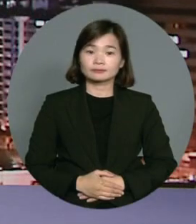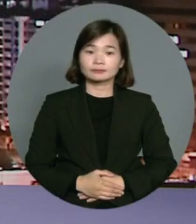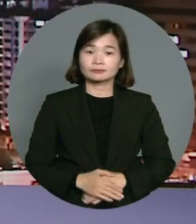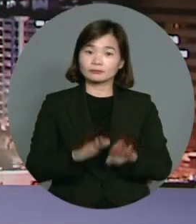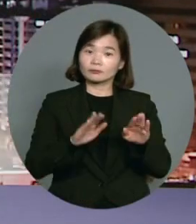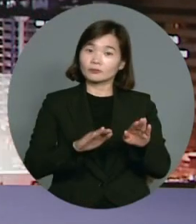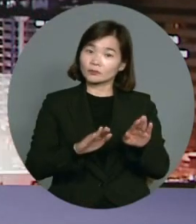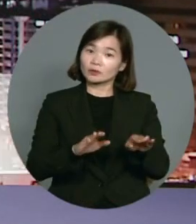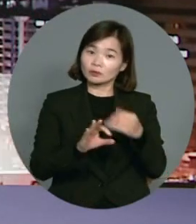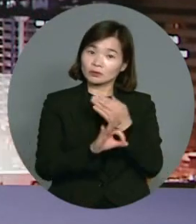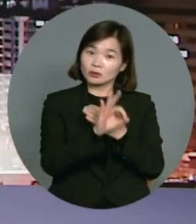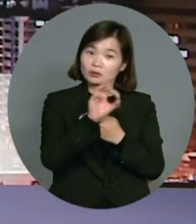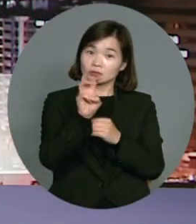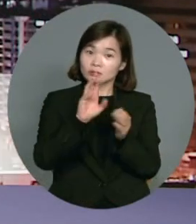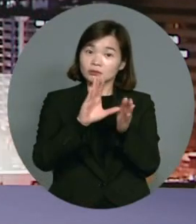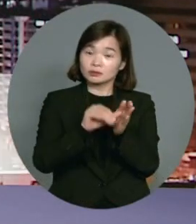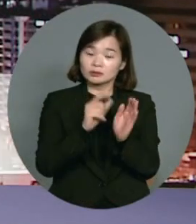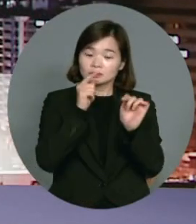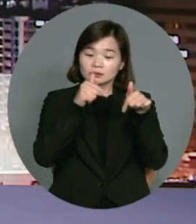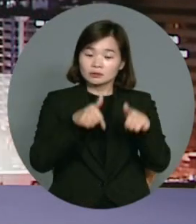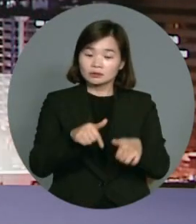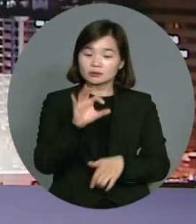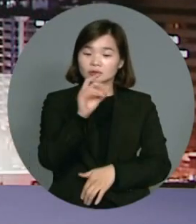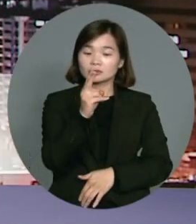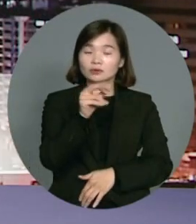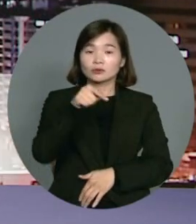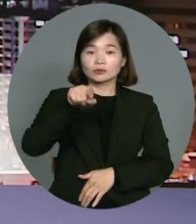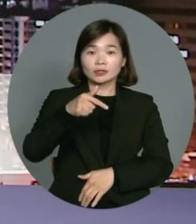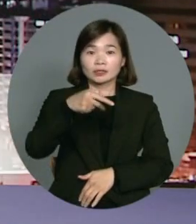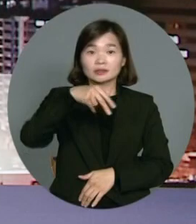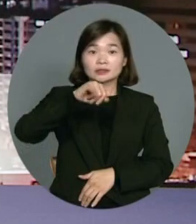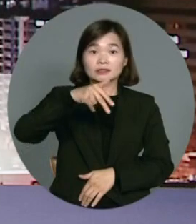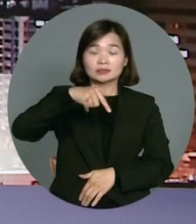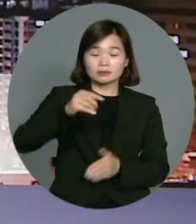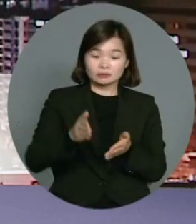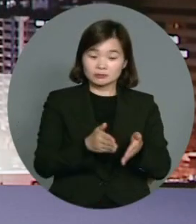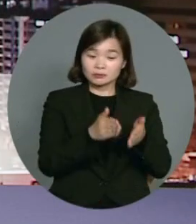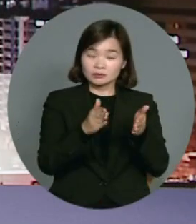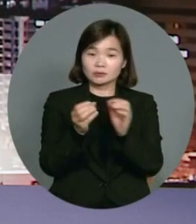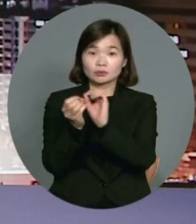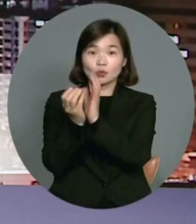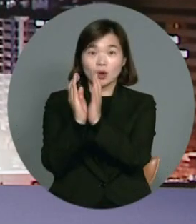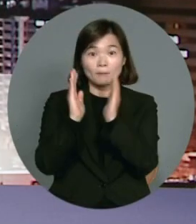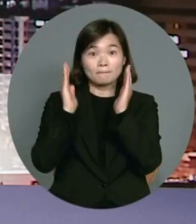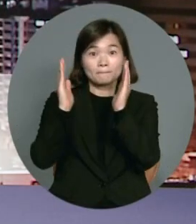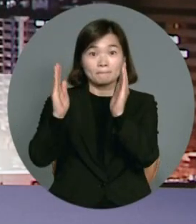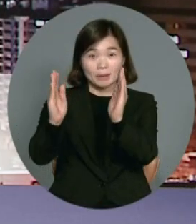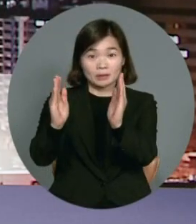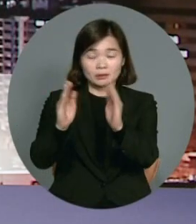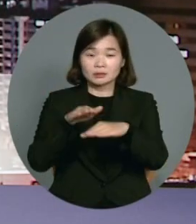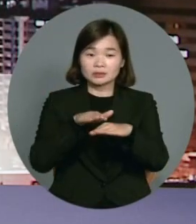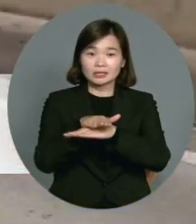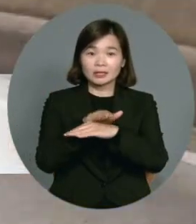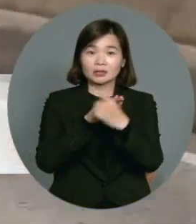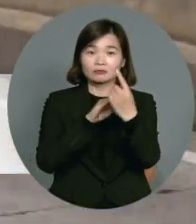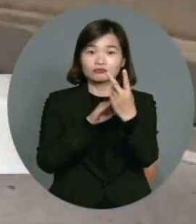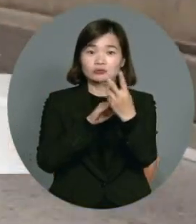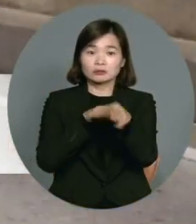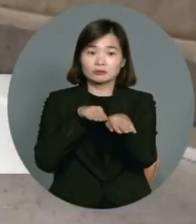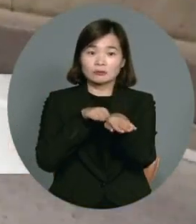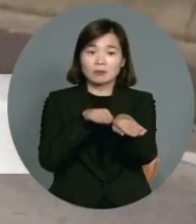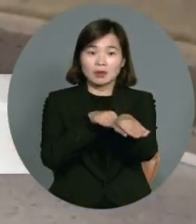오늘 오전 10시 반쯤 대구 달서구 용산동 신선대로에서 화원 방향으로 달리던 차량 세대가